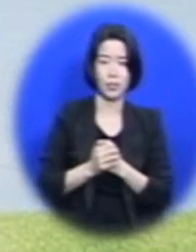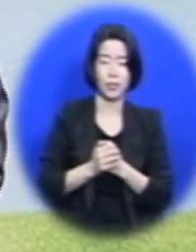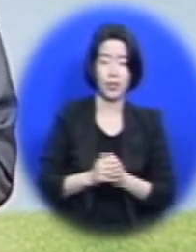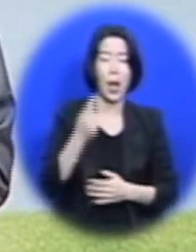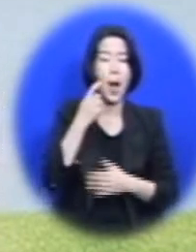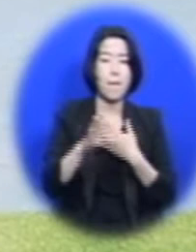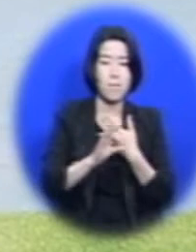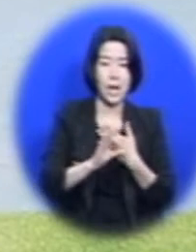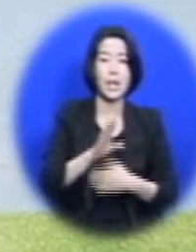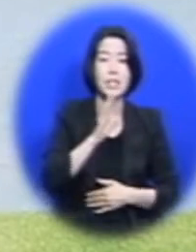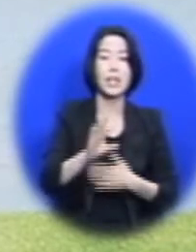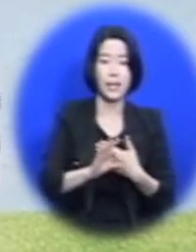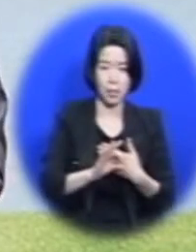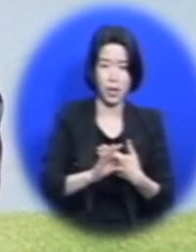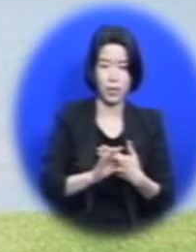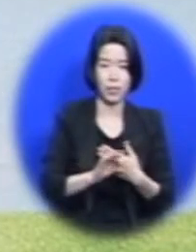만약에 그렇다면